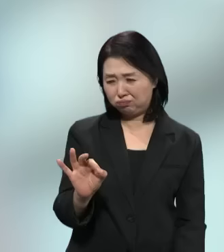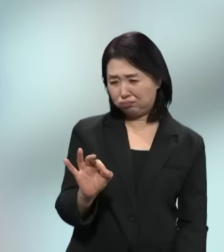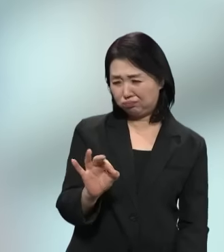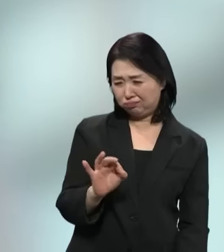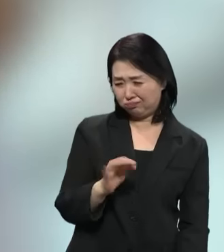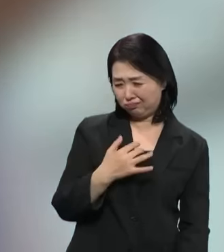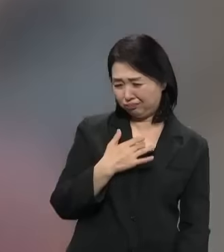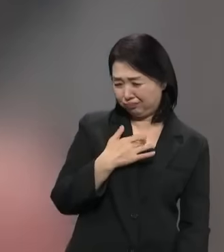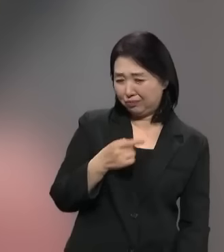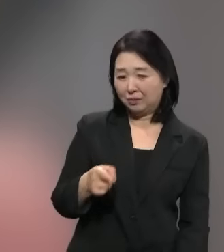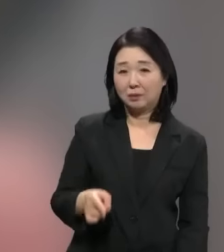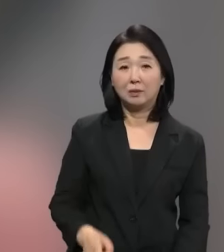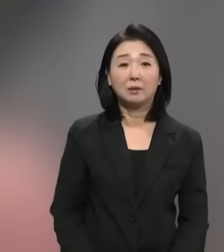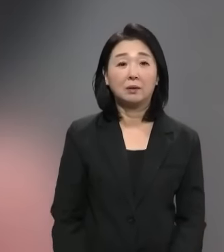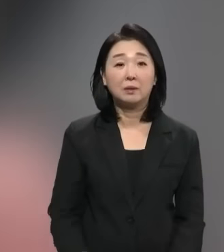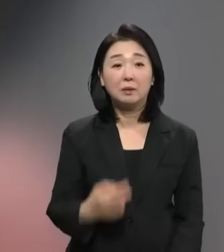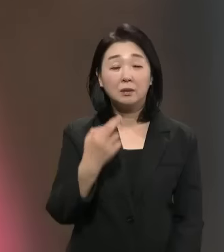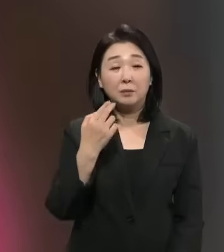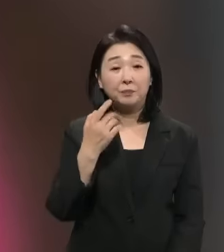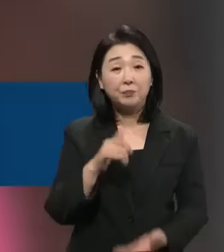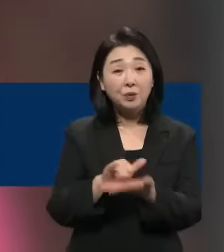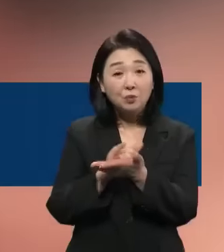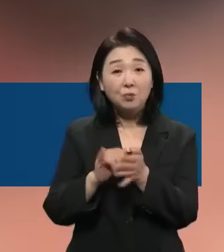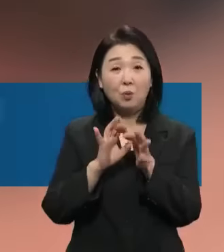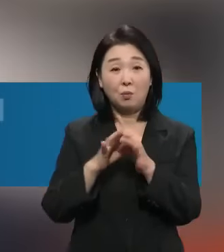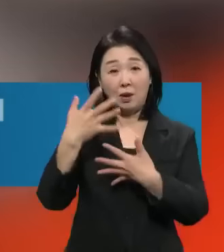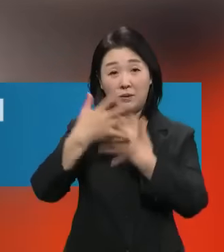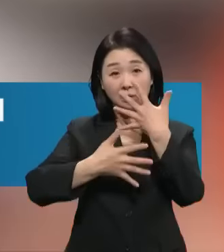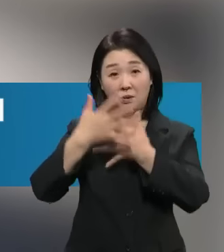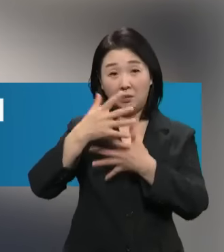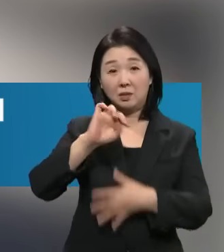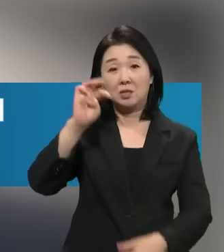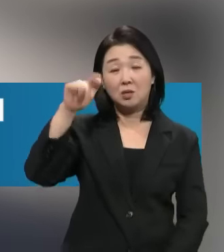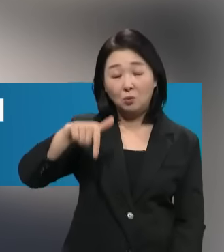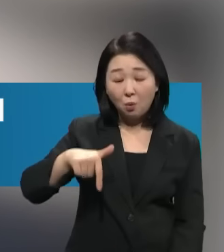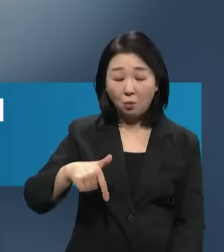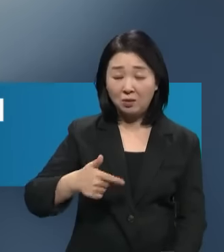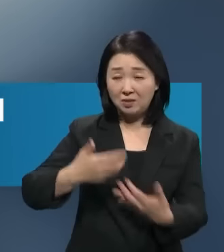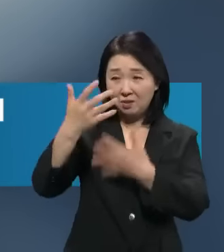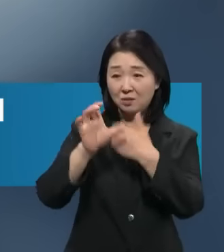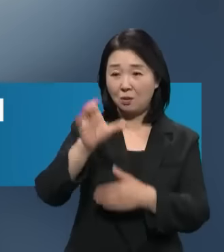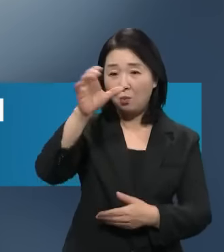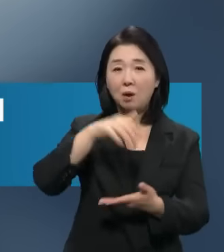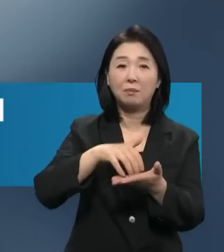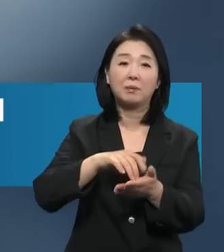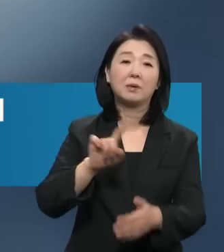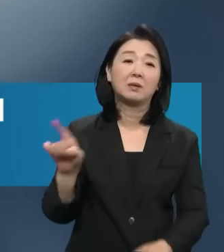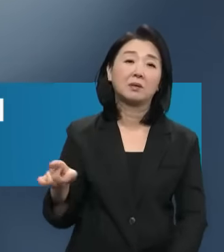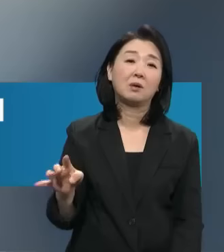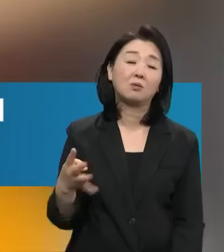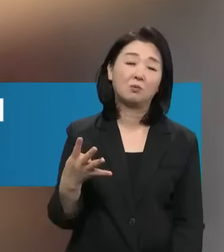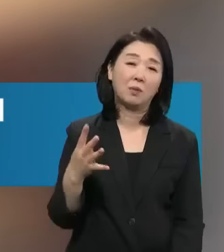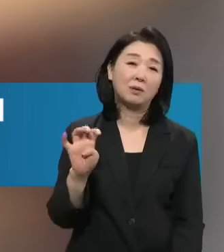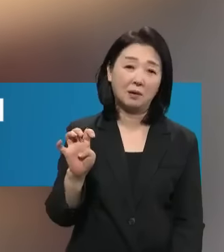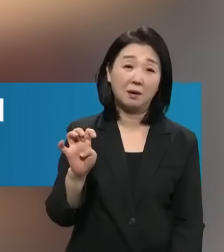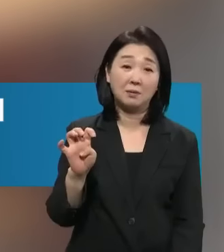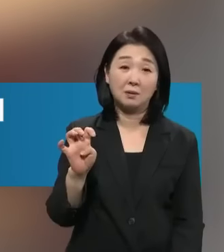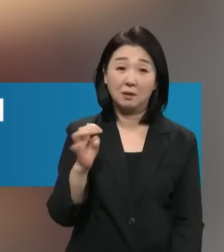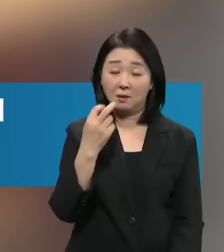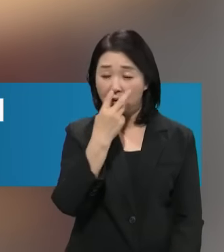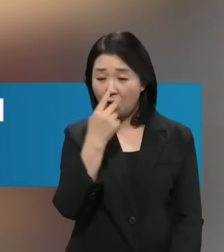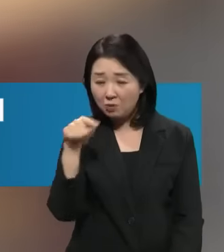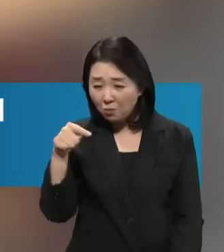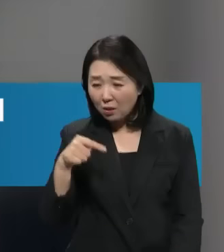않습니다. 뉴욕포스트는 관련 영상이 틱톡에 1,640만 개나 된다면서 검색 보안대에